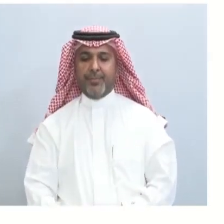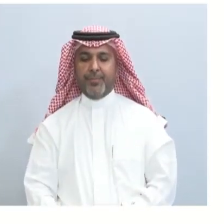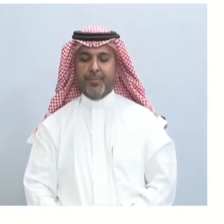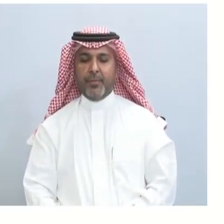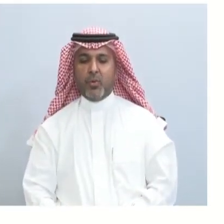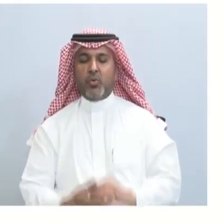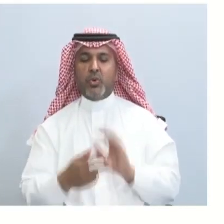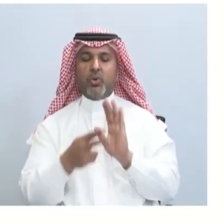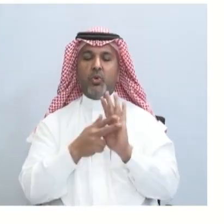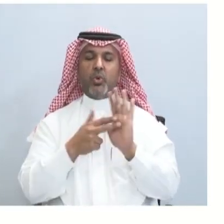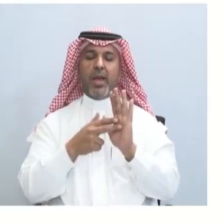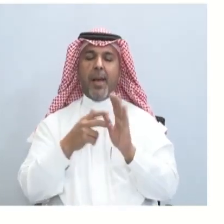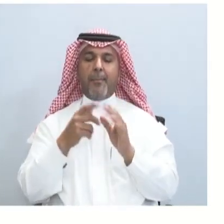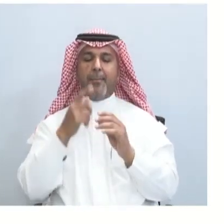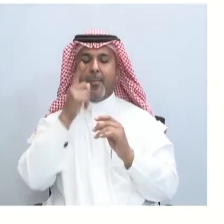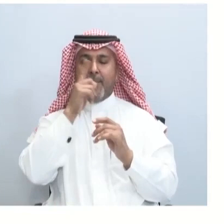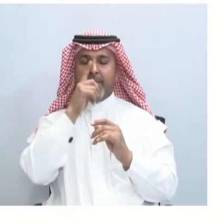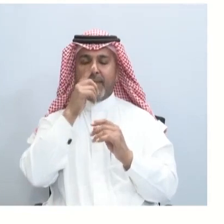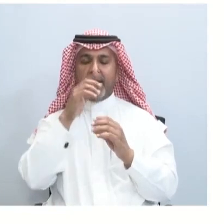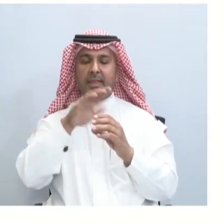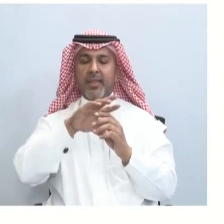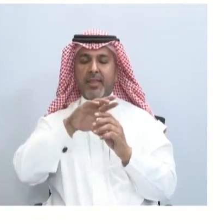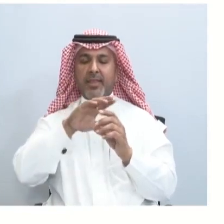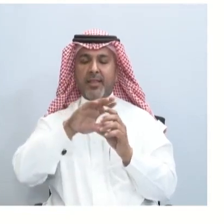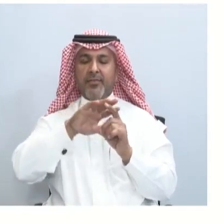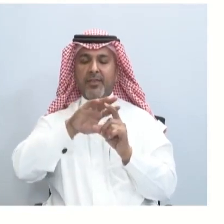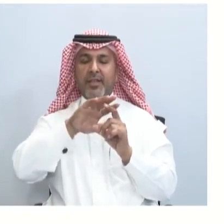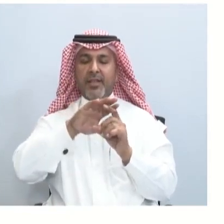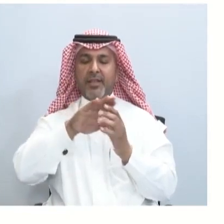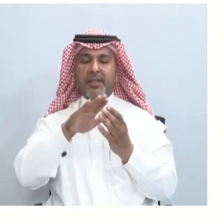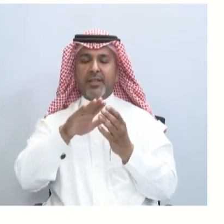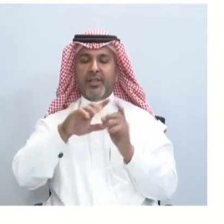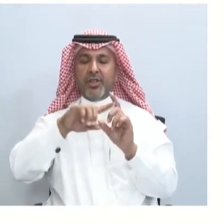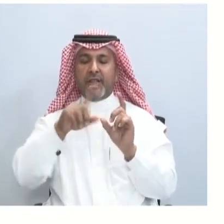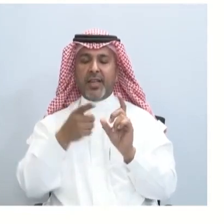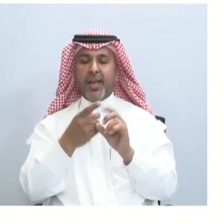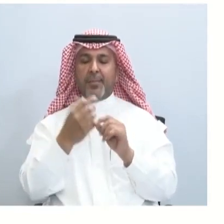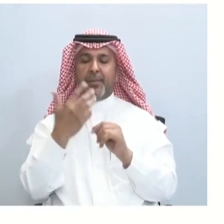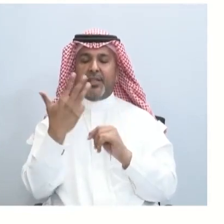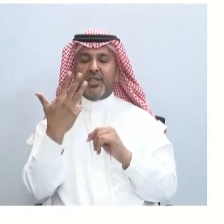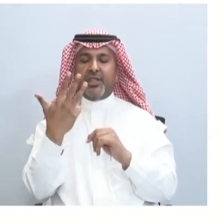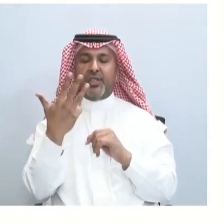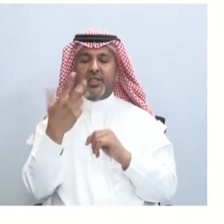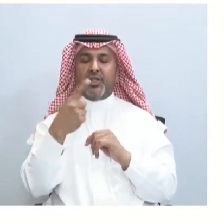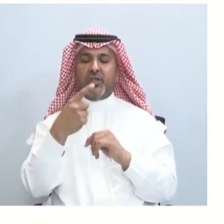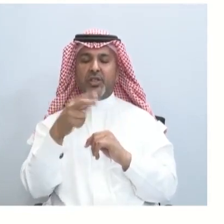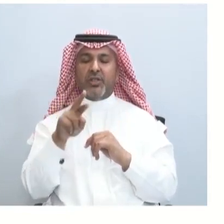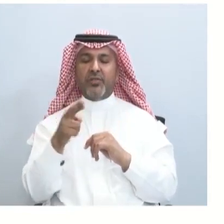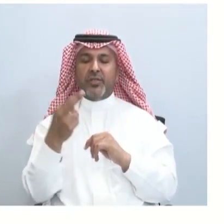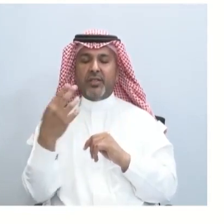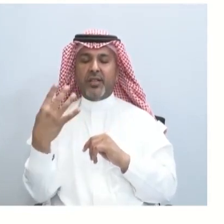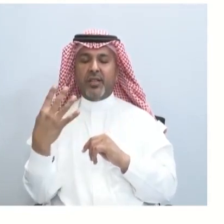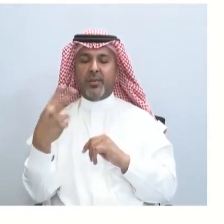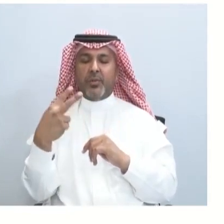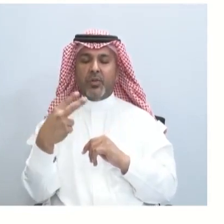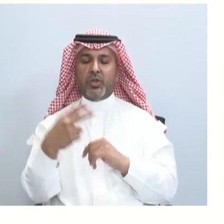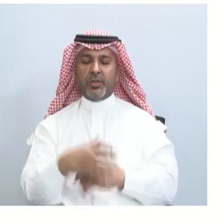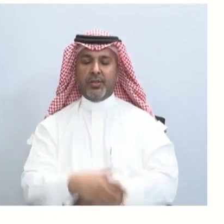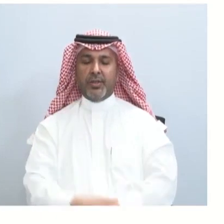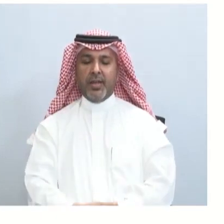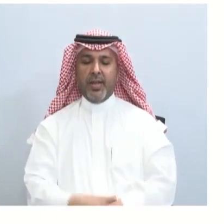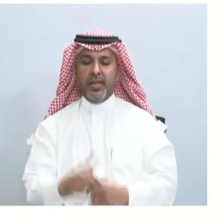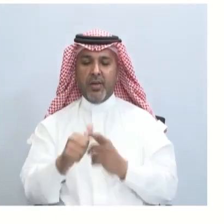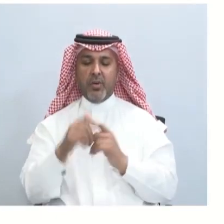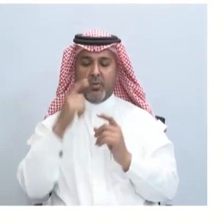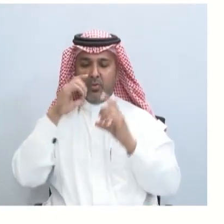بالمئه ضرب ثلاثه ونصف للتربيع سوف نجد ان حاصل ضرب بعد التبسيط هو 19.4 ديسيمتر